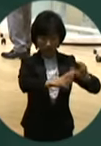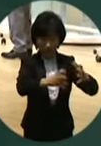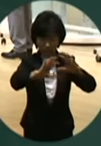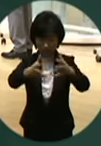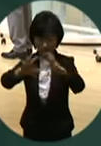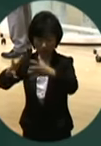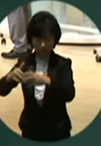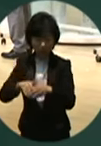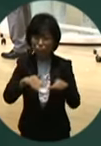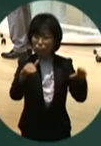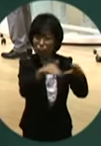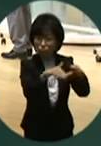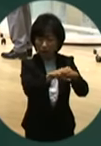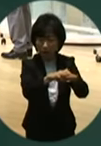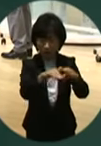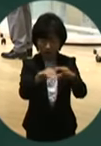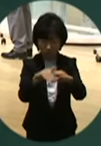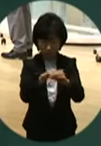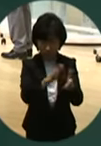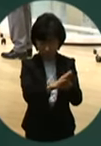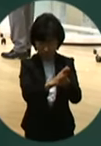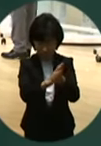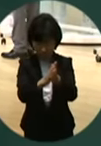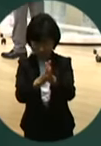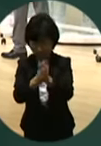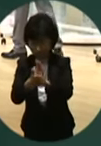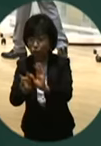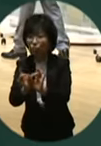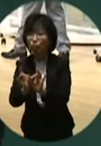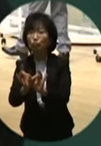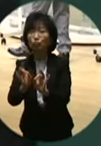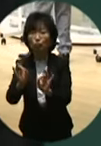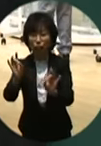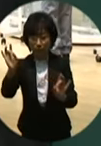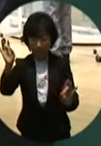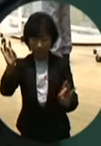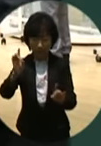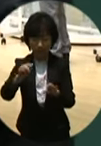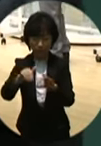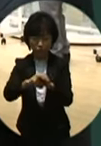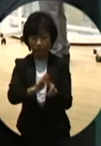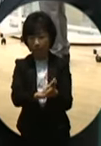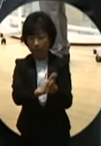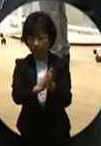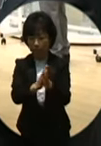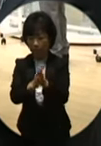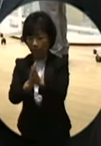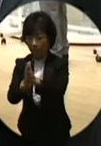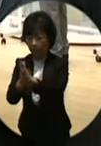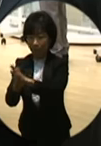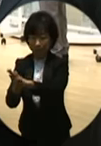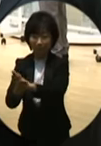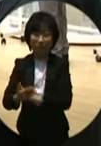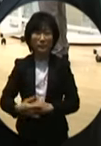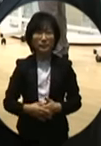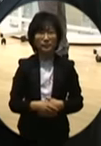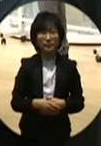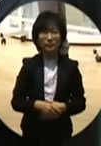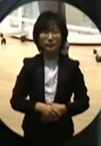우상이 문화로 바뀐 사실들. So the fact that most of the culture in each nation, most of the tradition are idolatrous